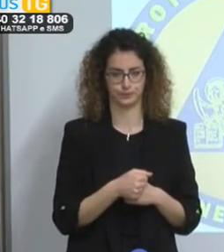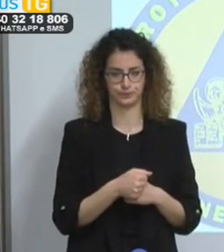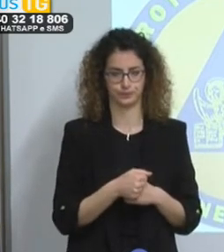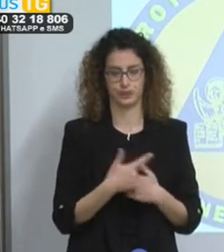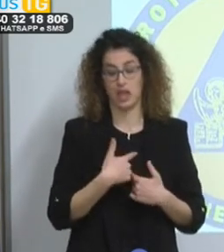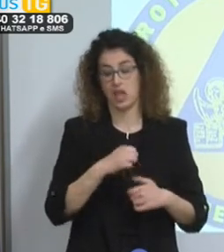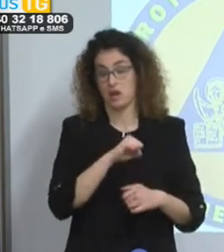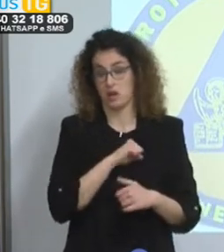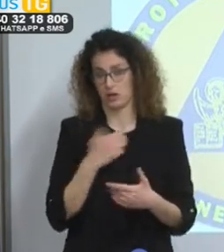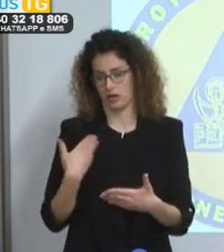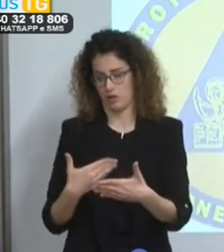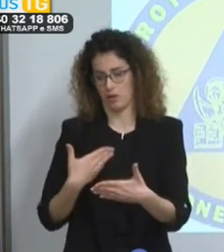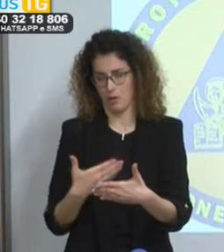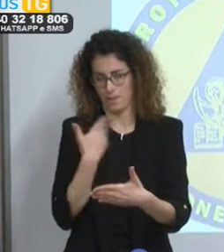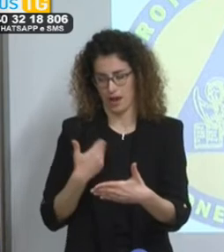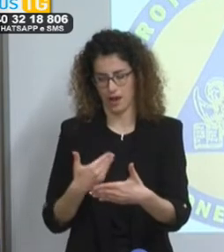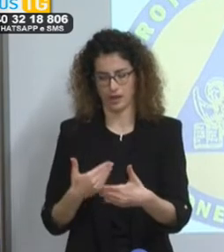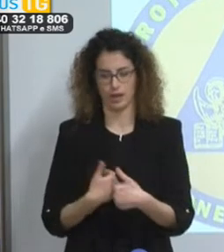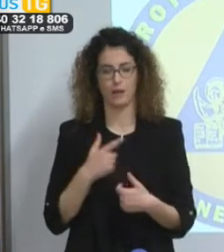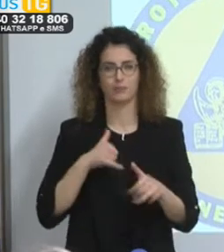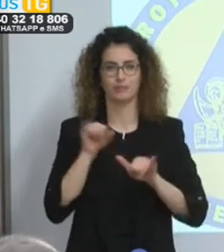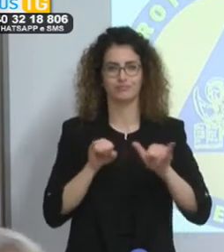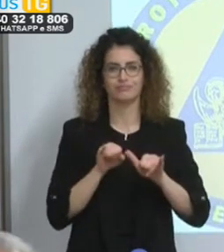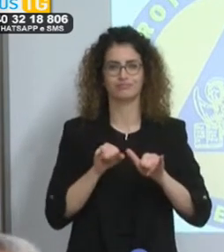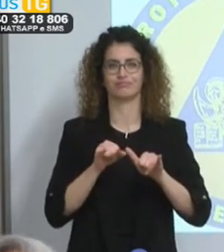condizione imminente. Poi vi do un'altra bella notizia: